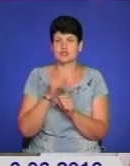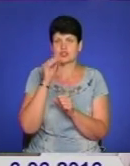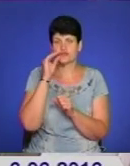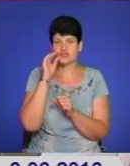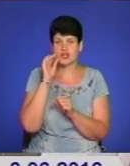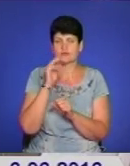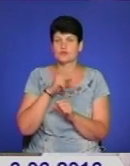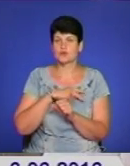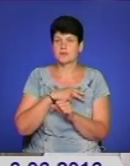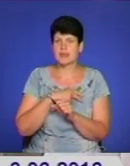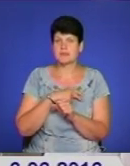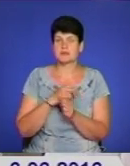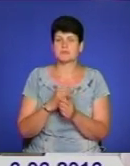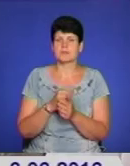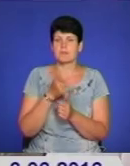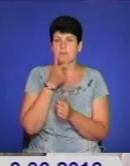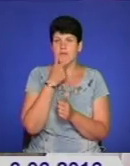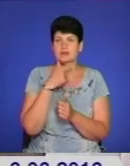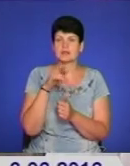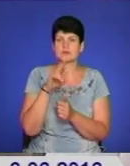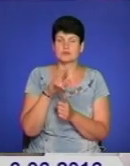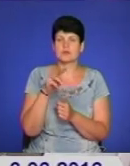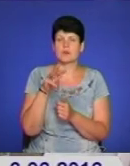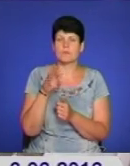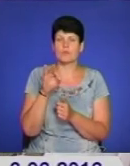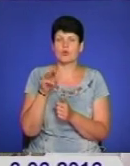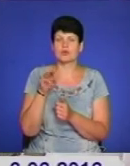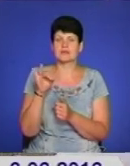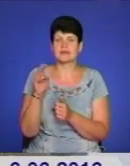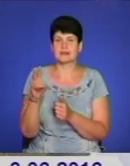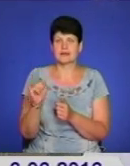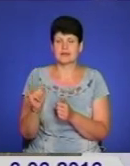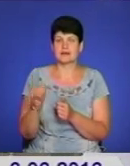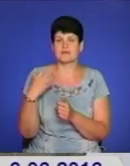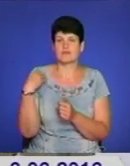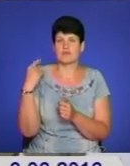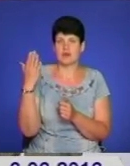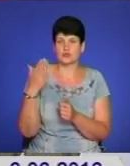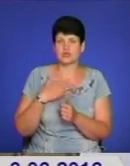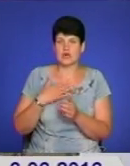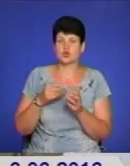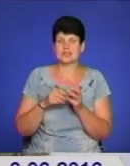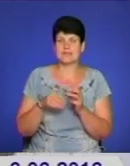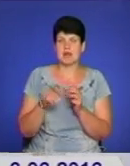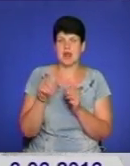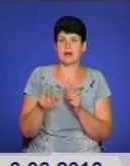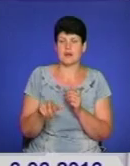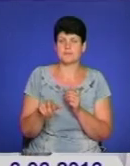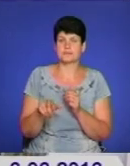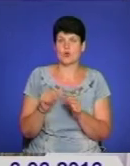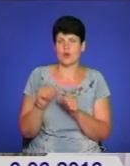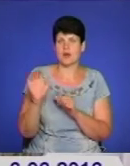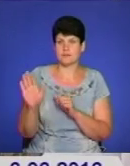Шевченківської премії пана Ярослава Мотики Львів'яна, нашого земляка, окрему експозицію.